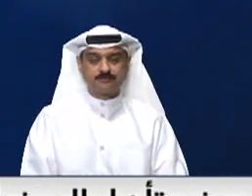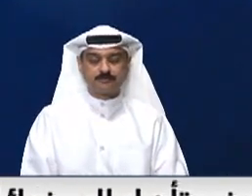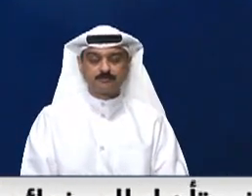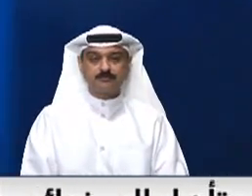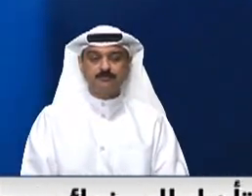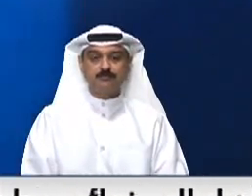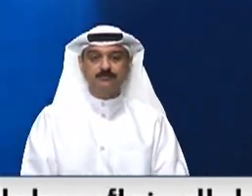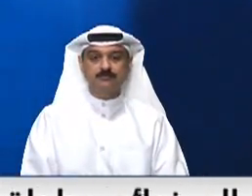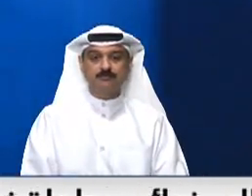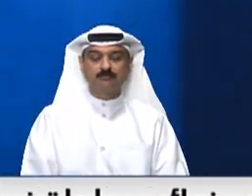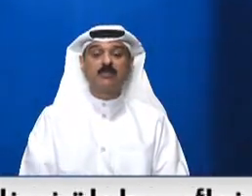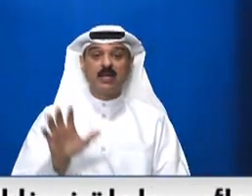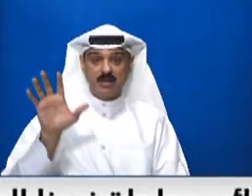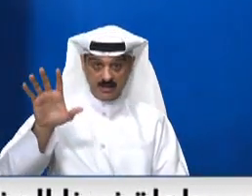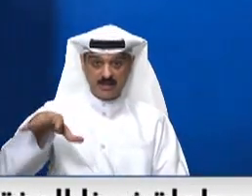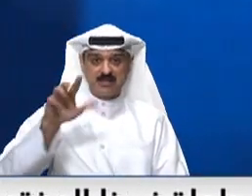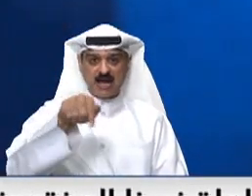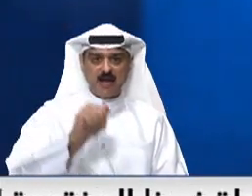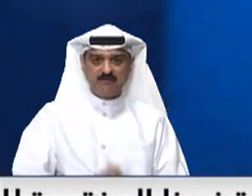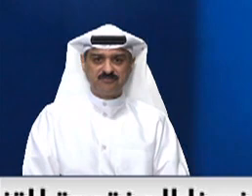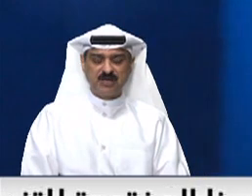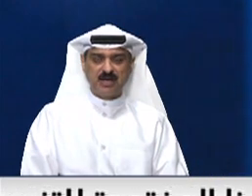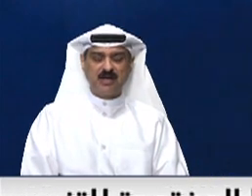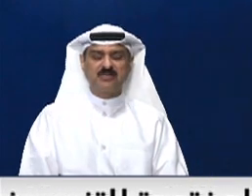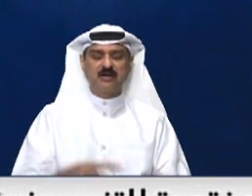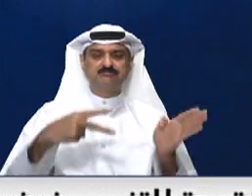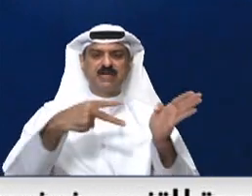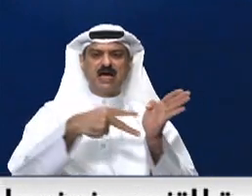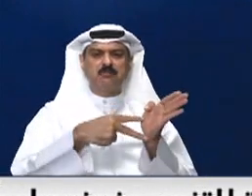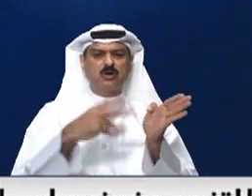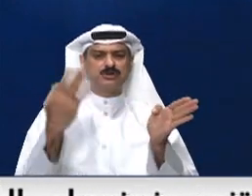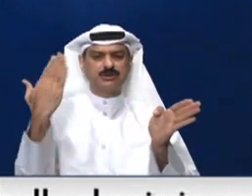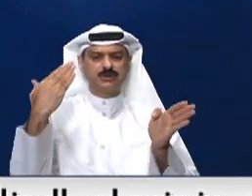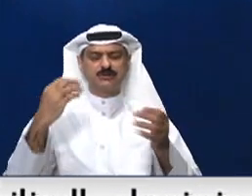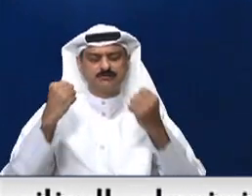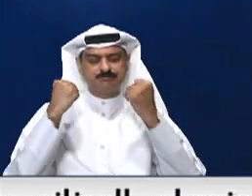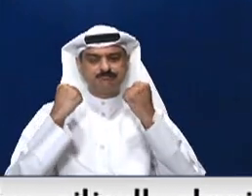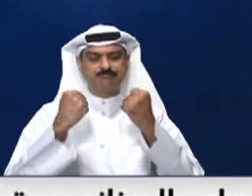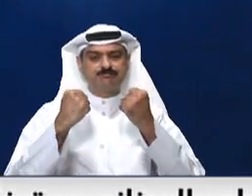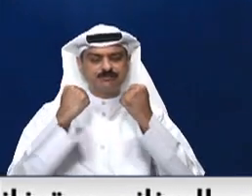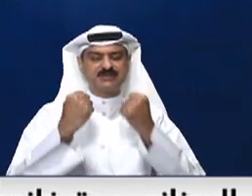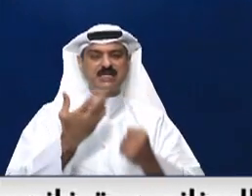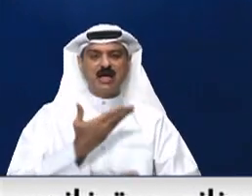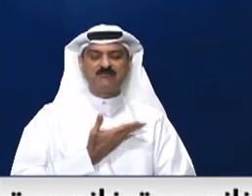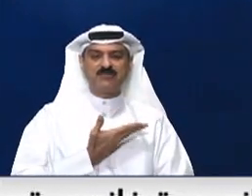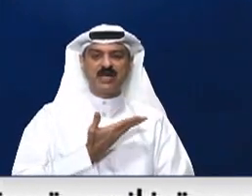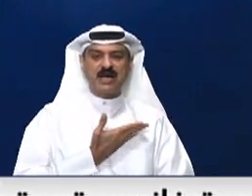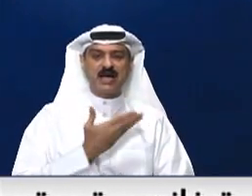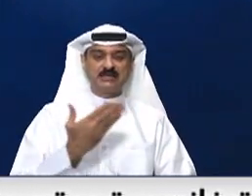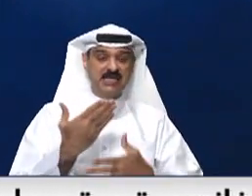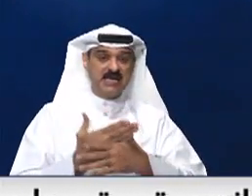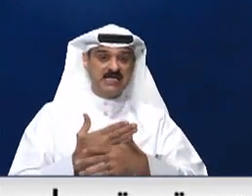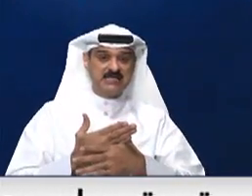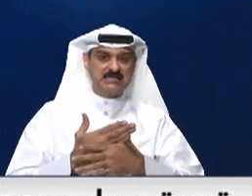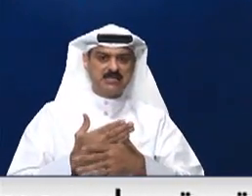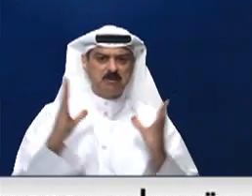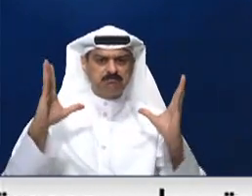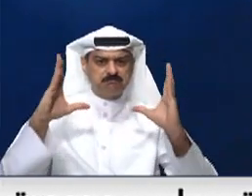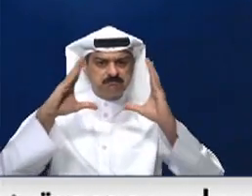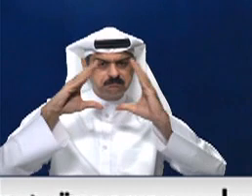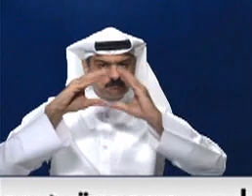نعم، ربما مضت 24 ساعة على أصعب ليلة على قطاع غزة في ظل الضربات الجوية، فيما